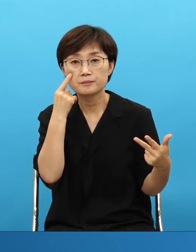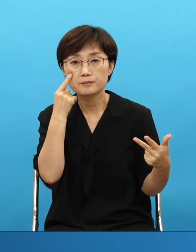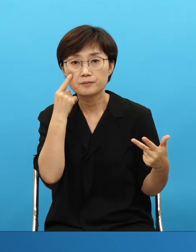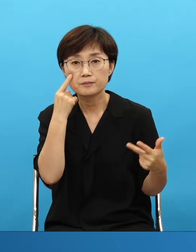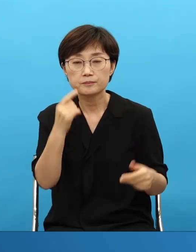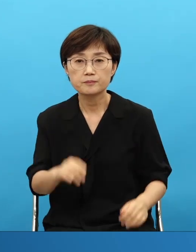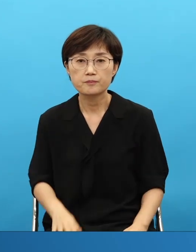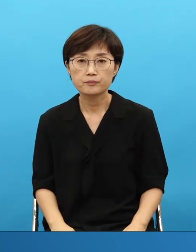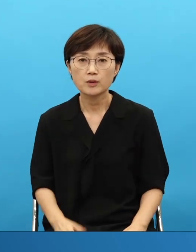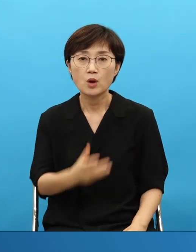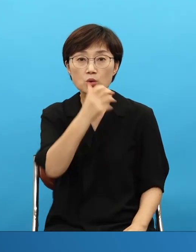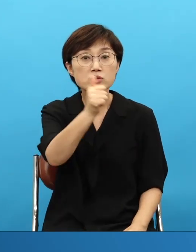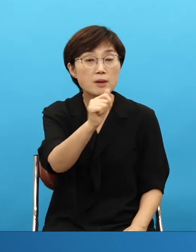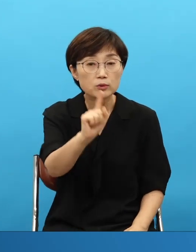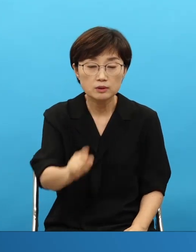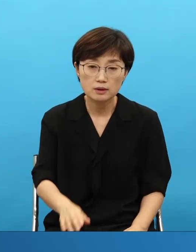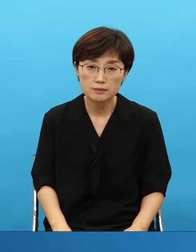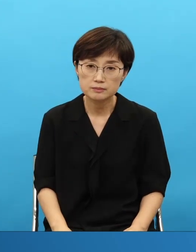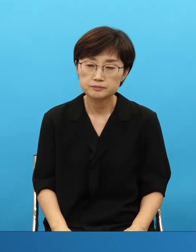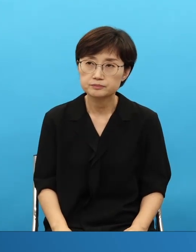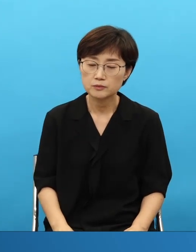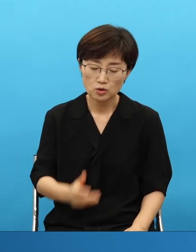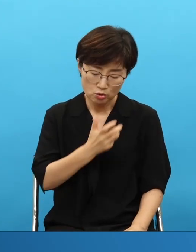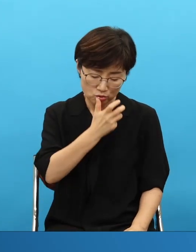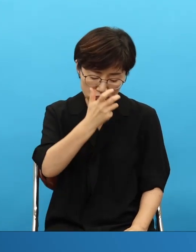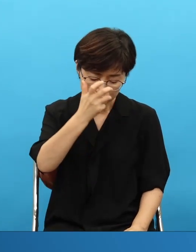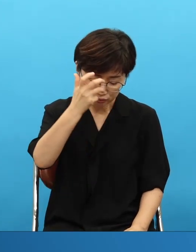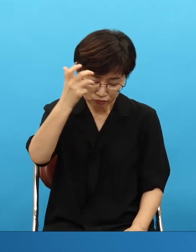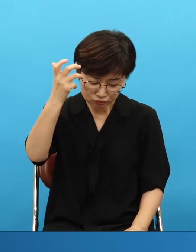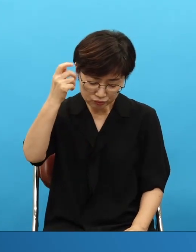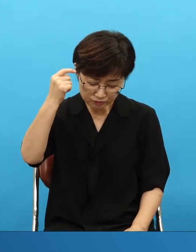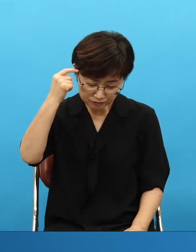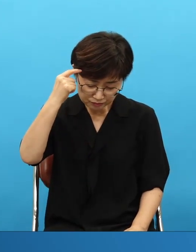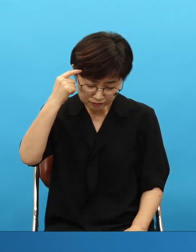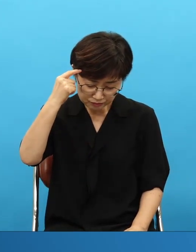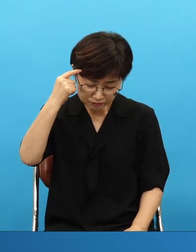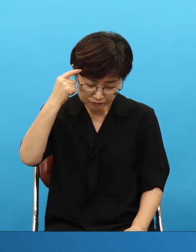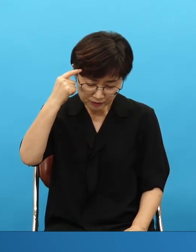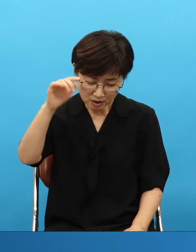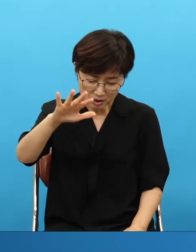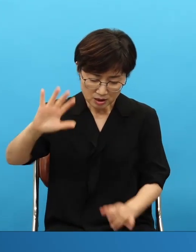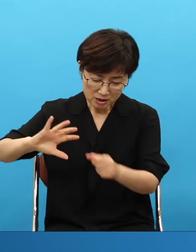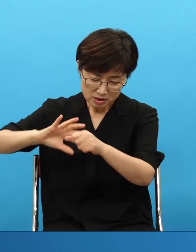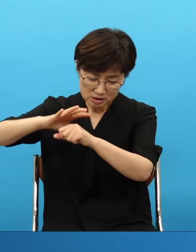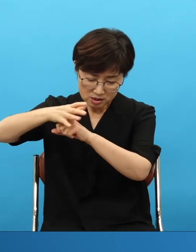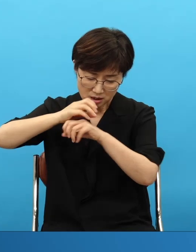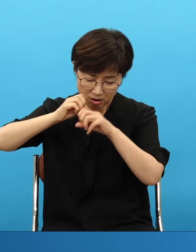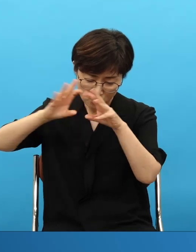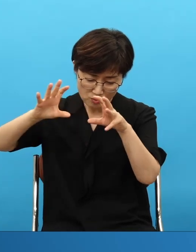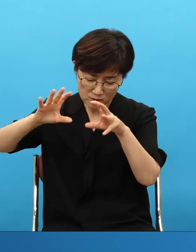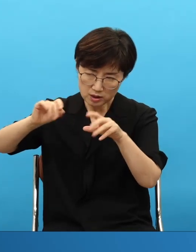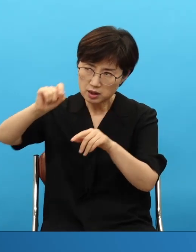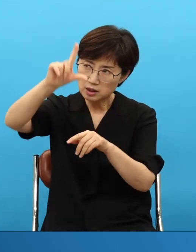해와 달과 별 저라는 걸 세계복음화를 이미 이 요셉은 본 거죠.